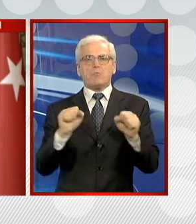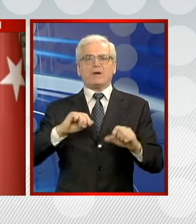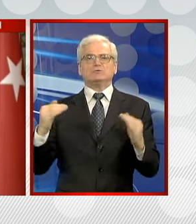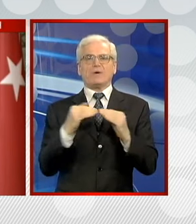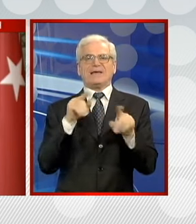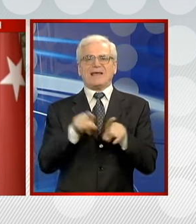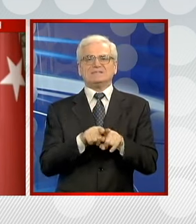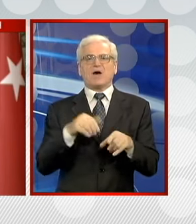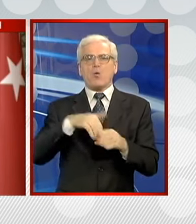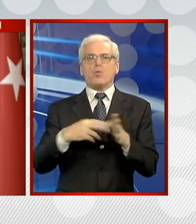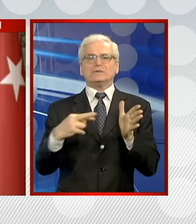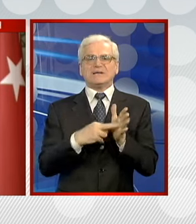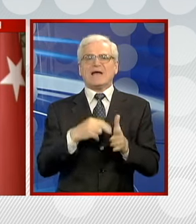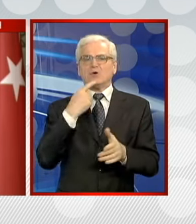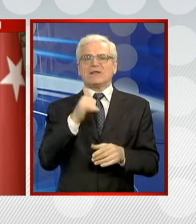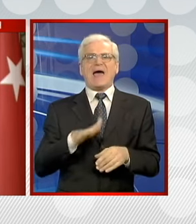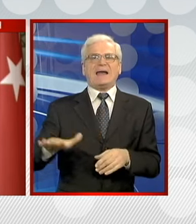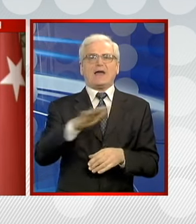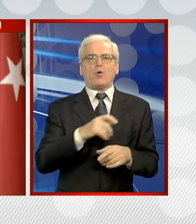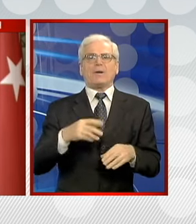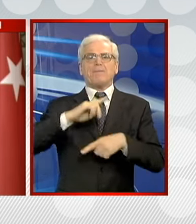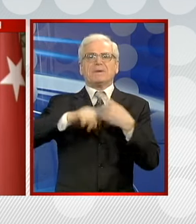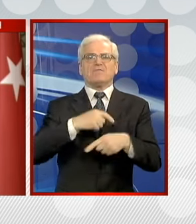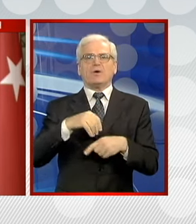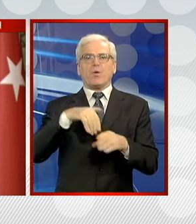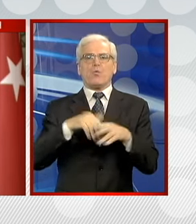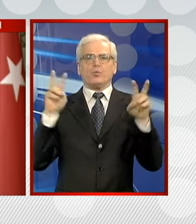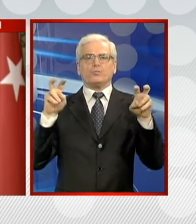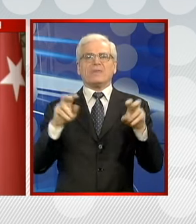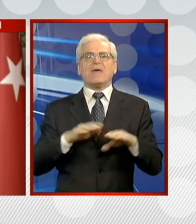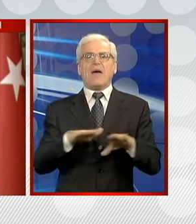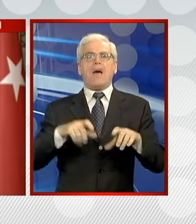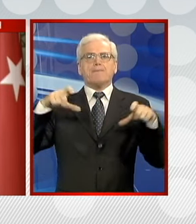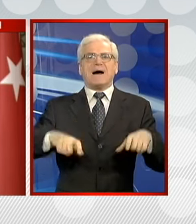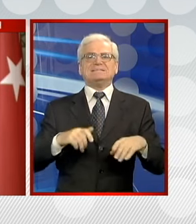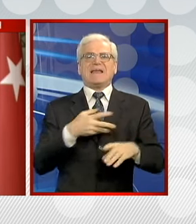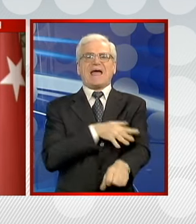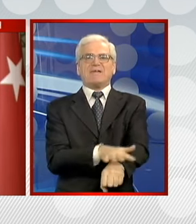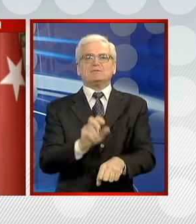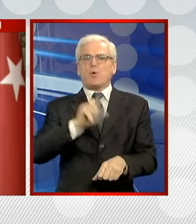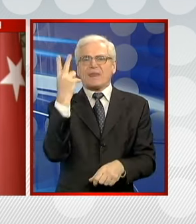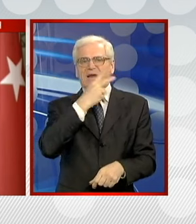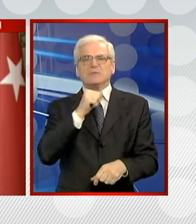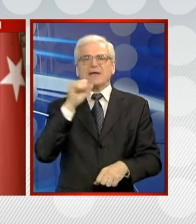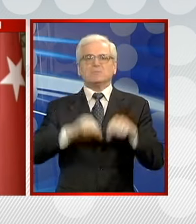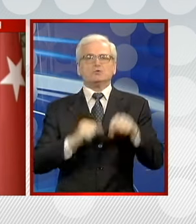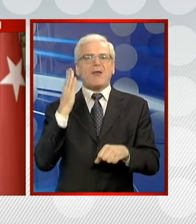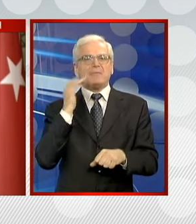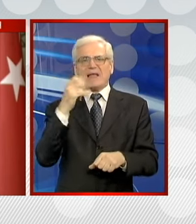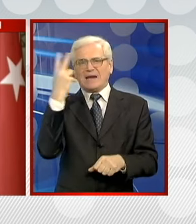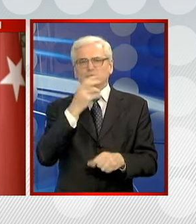Siriji, ističući da je region pretvoren u bazen krvi zbog nesposobnosti Vašingtona da razume pravu prirodu te grupe.